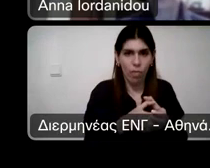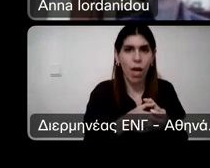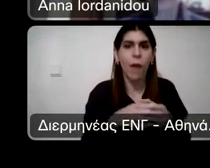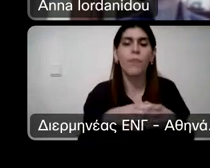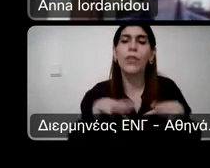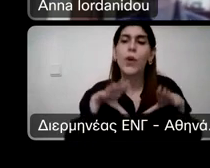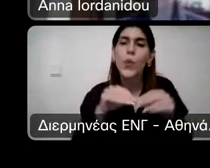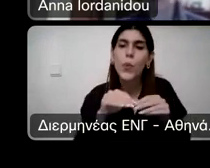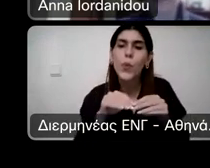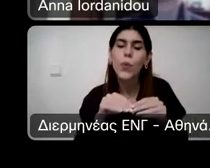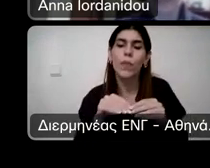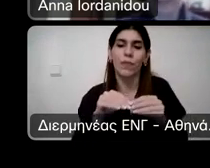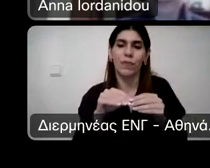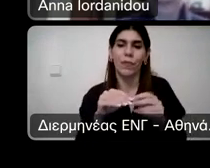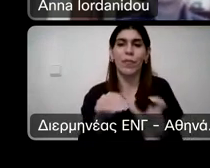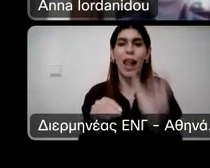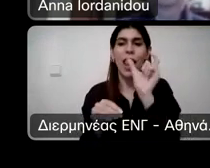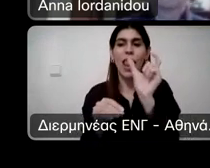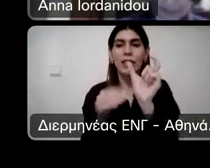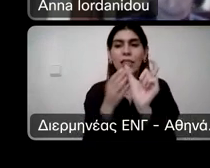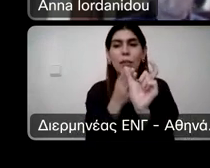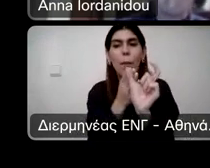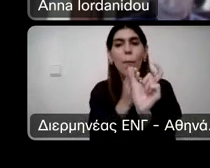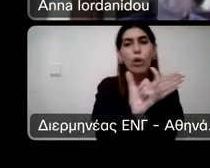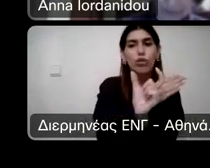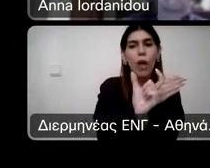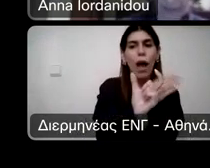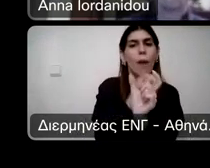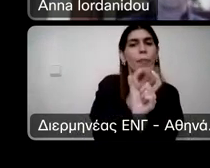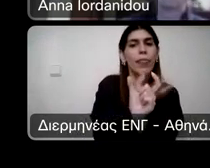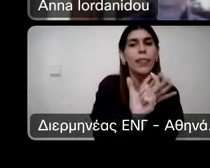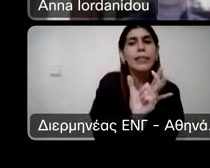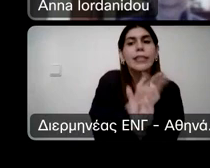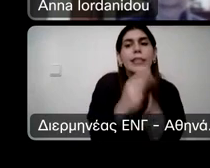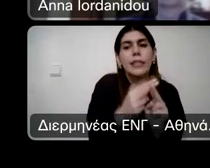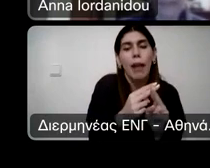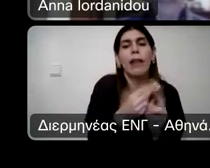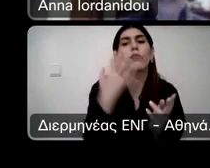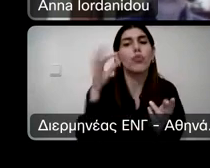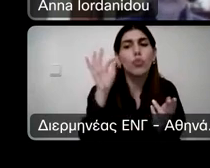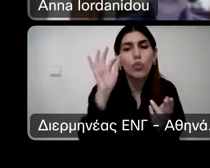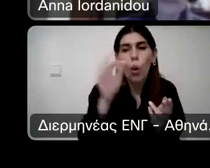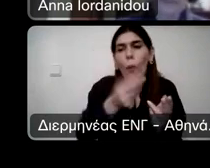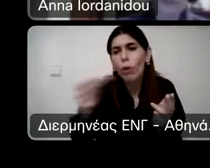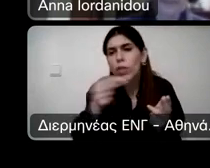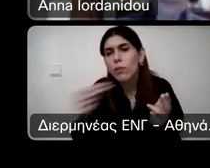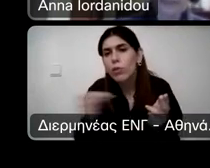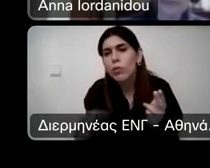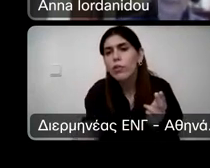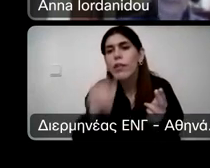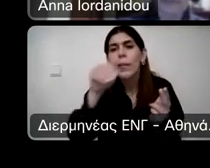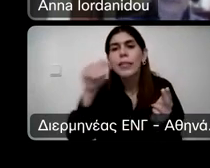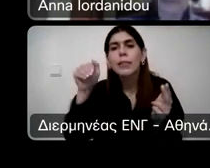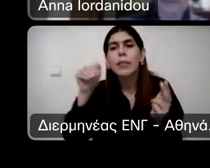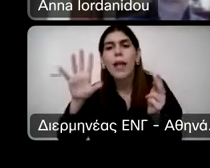και ουσιαστικά αυτό που θέλουμε είναι να καταλήξουμε σε προτάσεις, αλλά όπως θα δείτε, σε προτάσεις